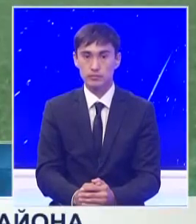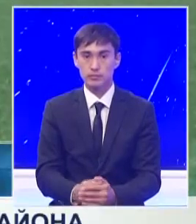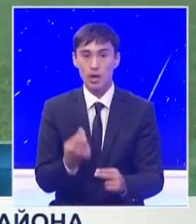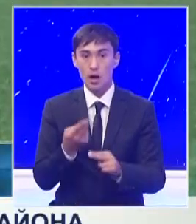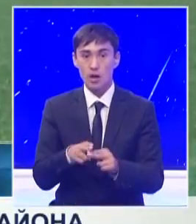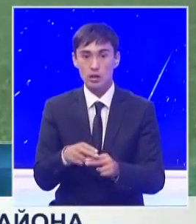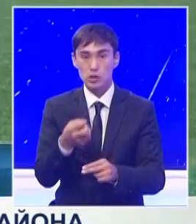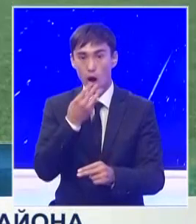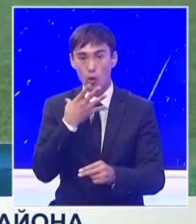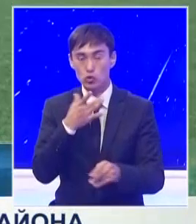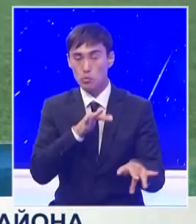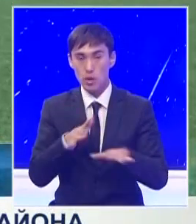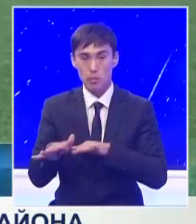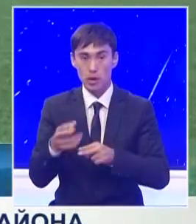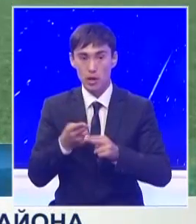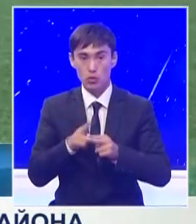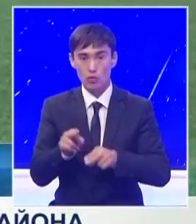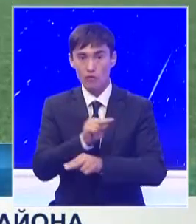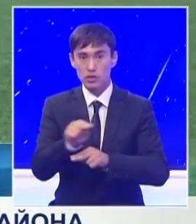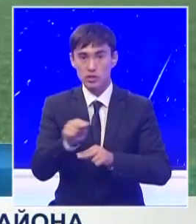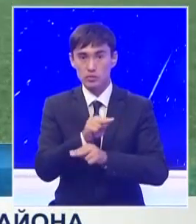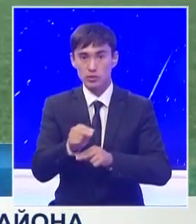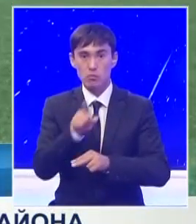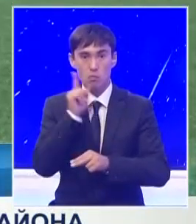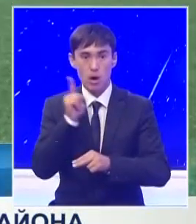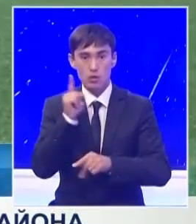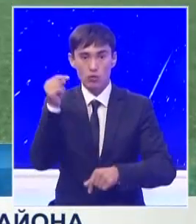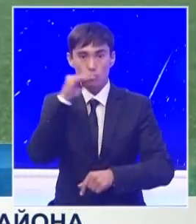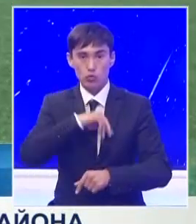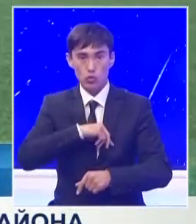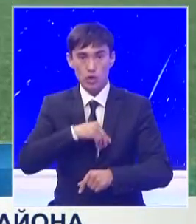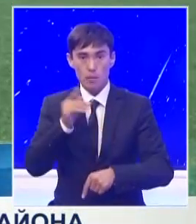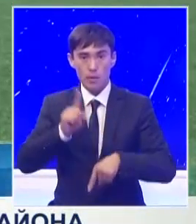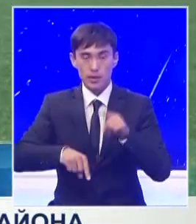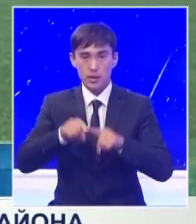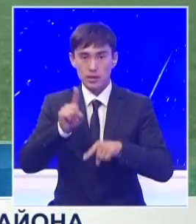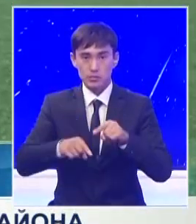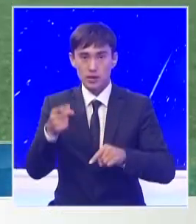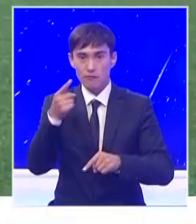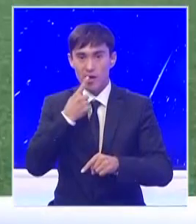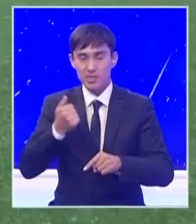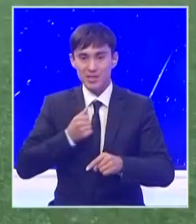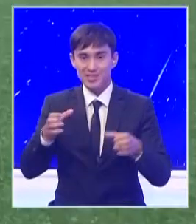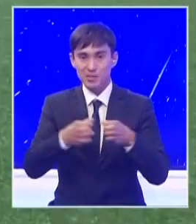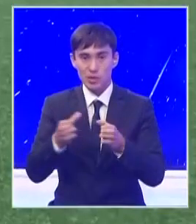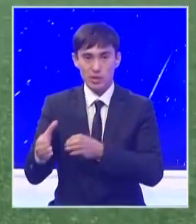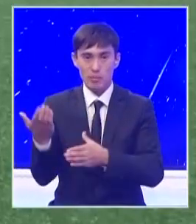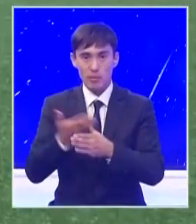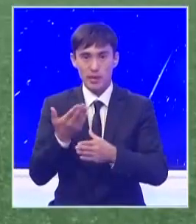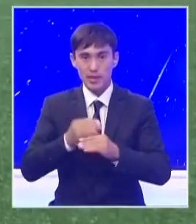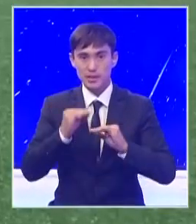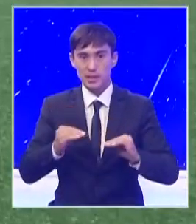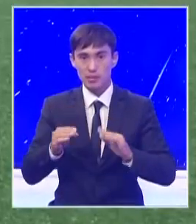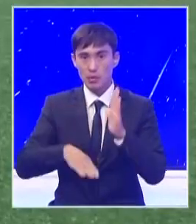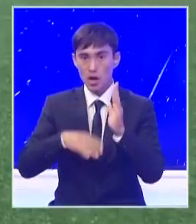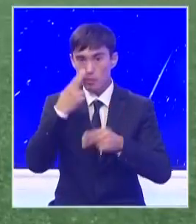Это одно из хороших мероприятий, которое воспитывает нашу молодежь в духе патриотизма и военной дисциплины. Она также помогает ребятам адаптироваться в